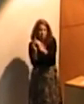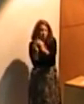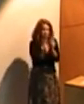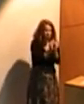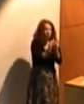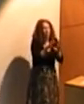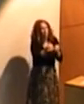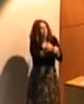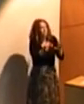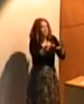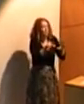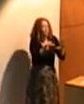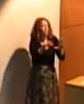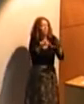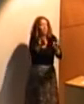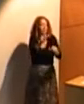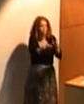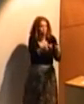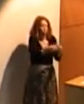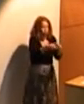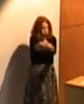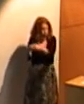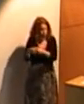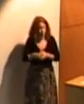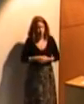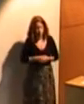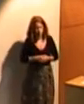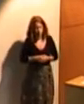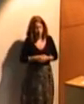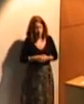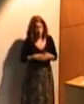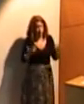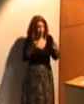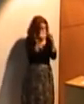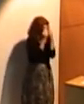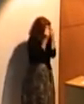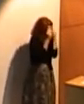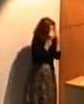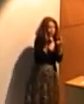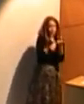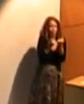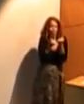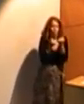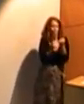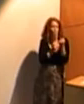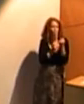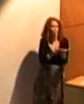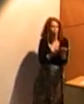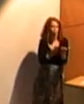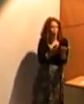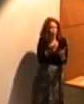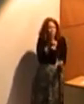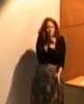7 8 10 personnes et à partir et lui propose plutôt des modifications de